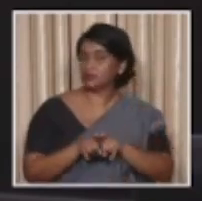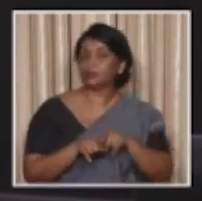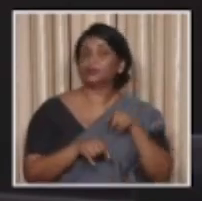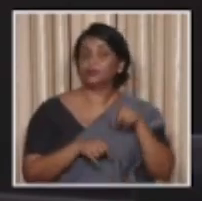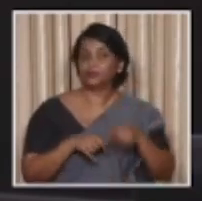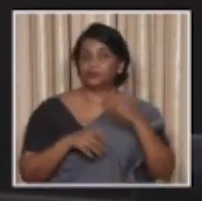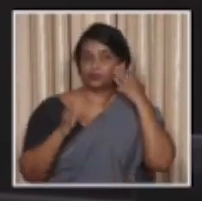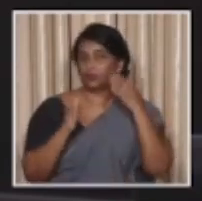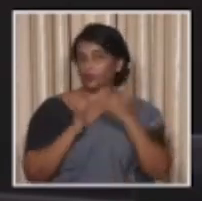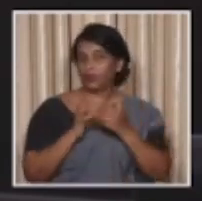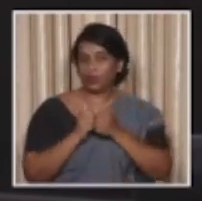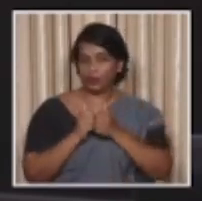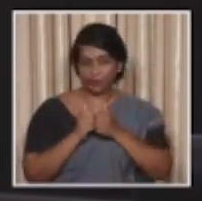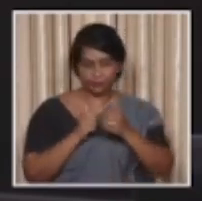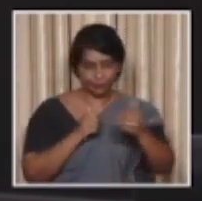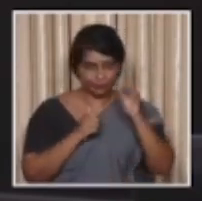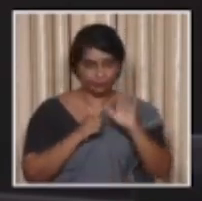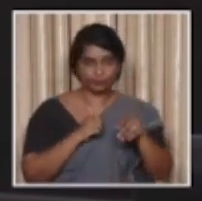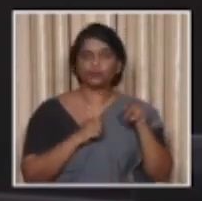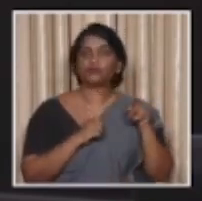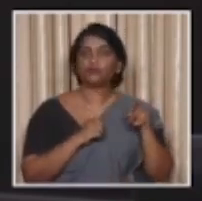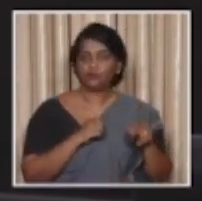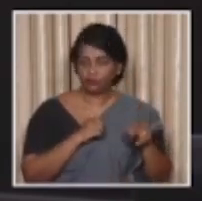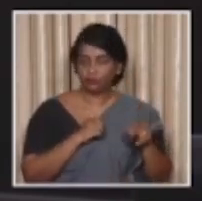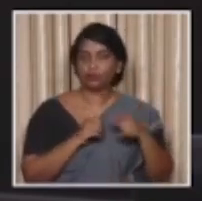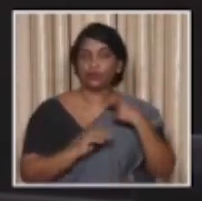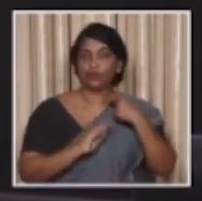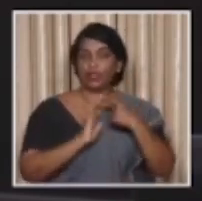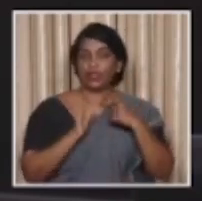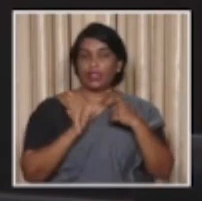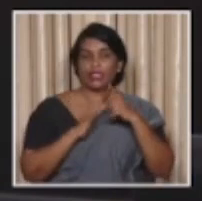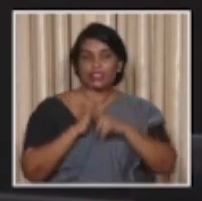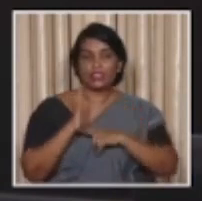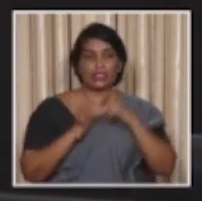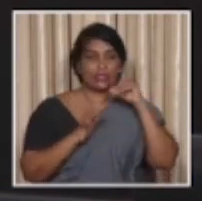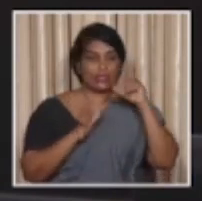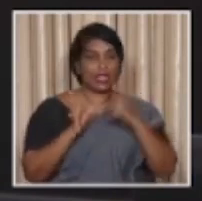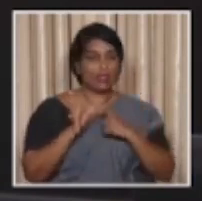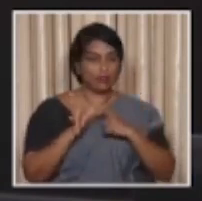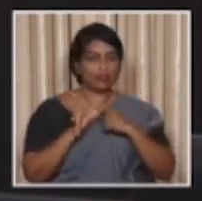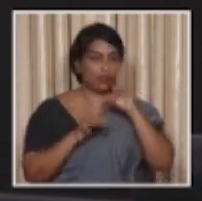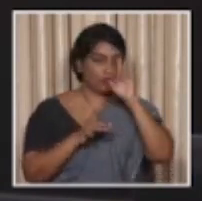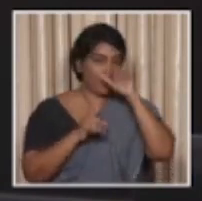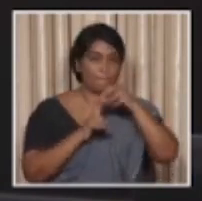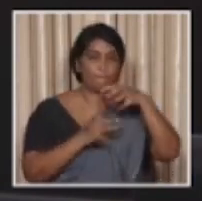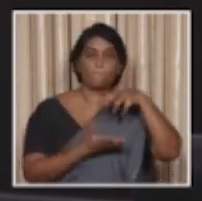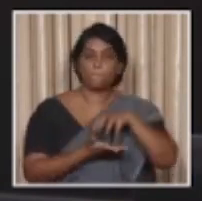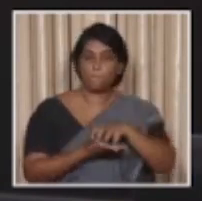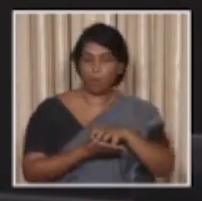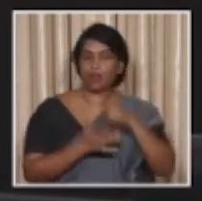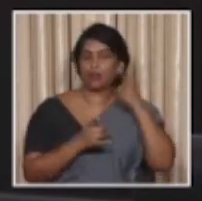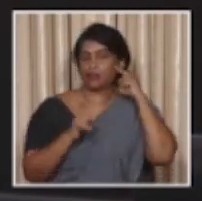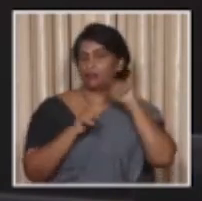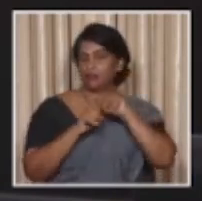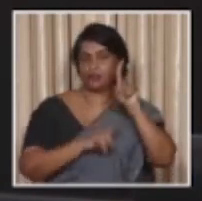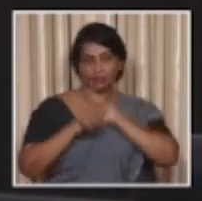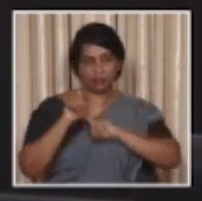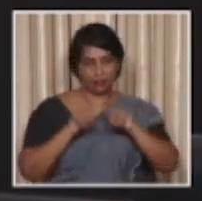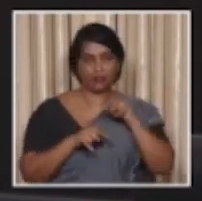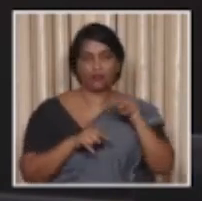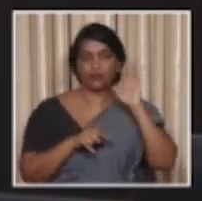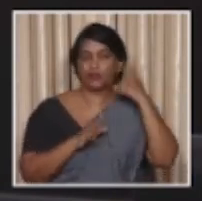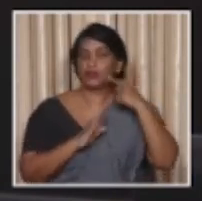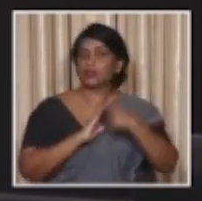මේ කාරණාවත් එක්ක කටයුතු කරද්දී මේ දේශීය අලවතුල මැතිතුමා වයඹ පළාත පිළිබඳව කතා කරා. විශේෂයෙන්